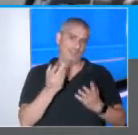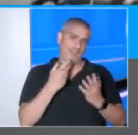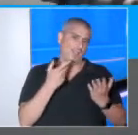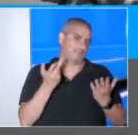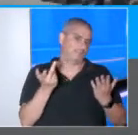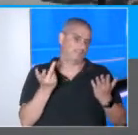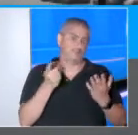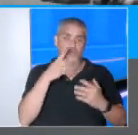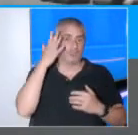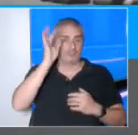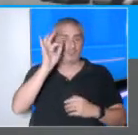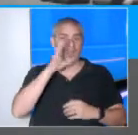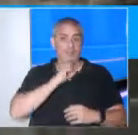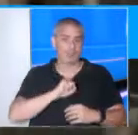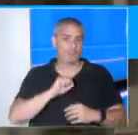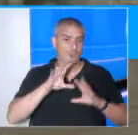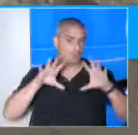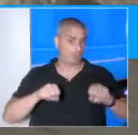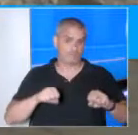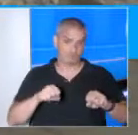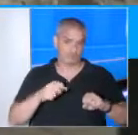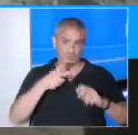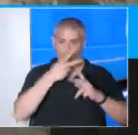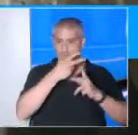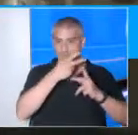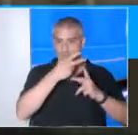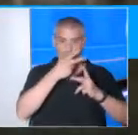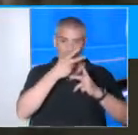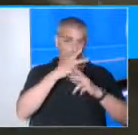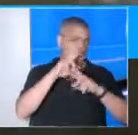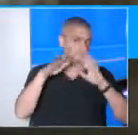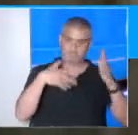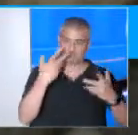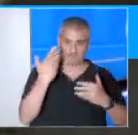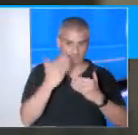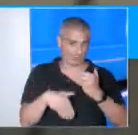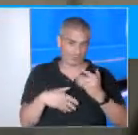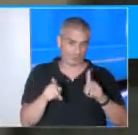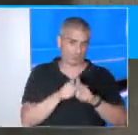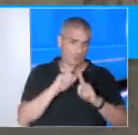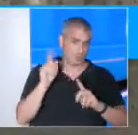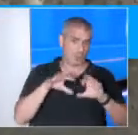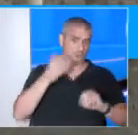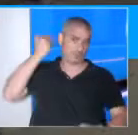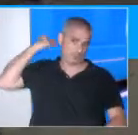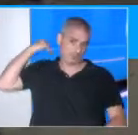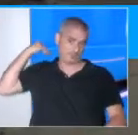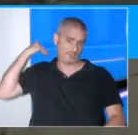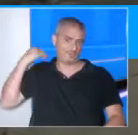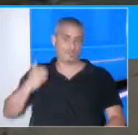המנהרה, שעתידו של הטליבן ככובש פקיסטני או כזה או אחר, סופו יהיה כמו כל הכובשים הקודמים?